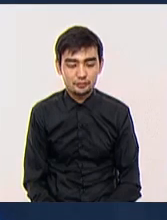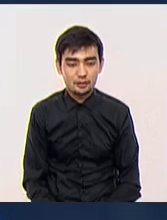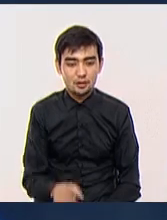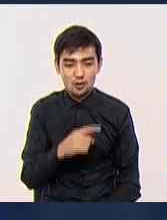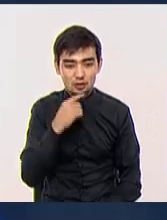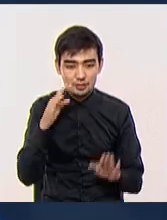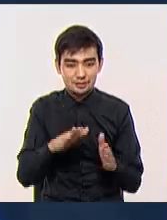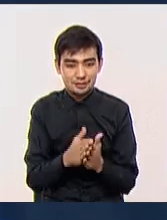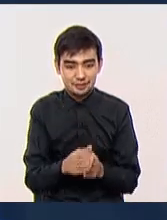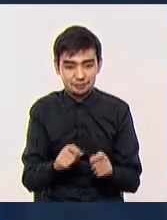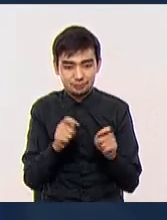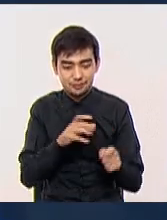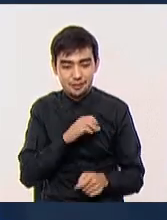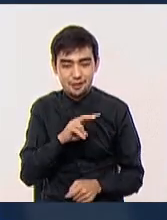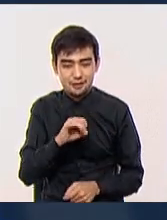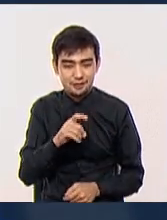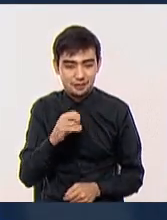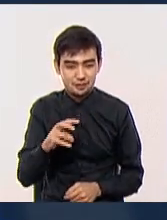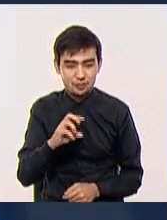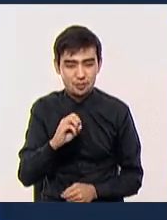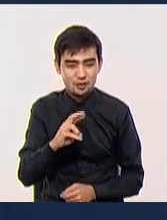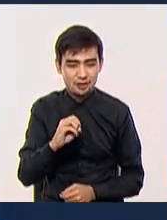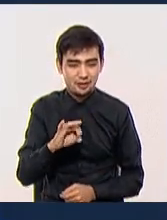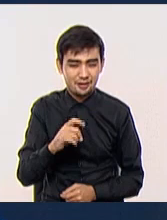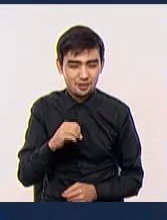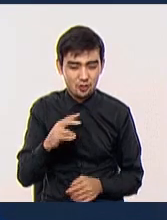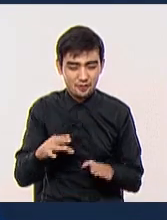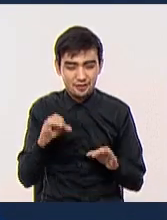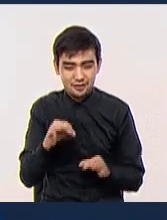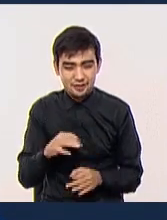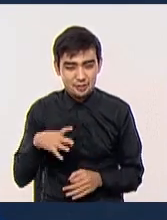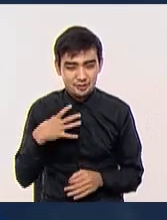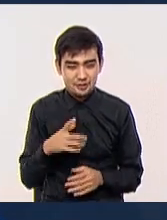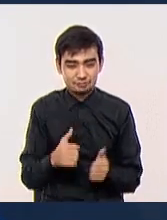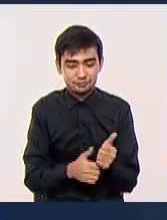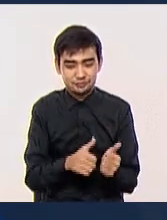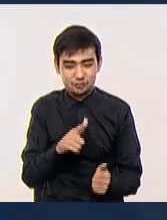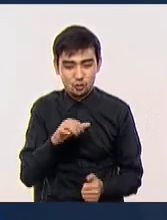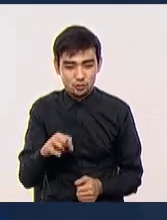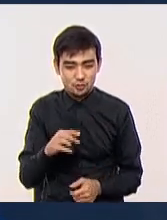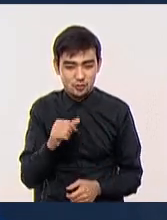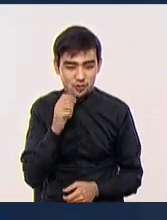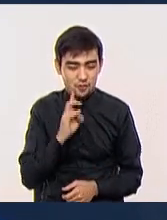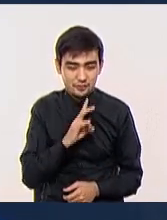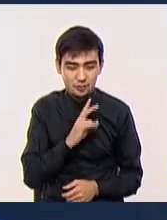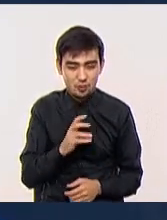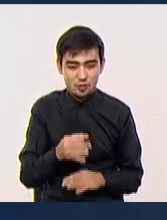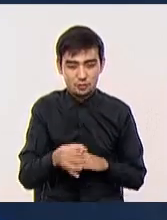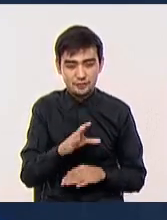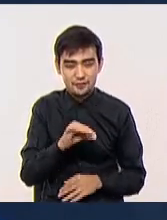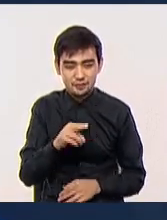В России вышла книга про Алихана Букиханова. Написал ее российский историк и бывший заместитель губернатора Новосибирской области Виктор